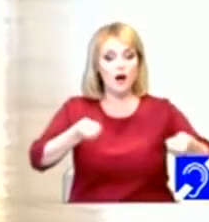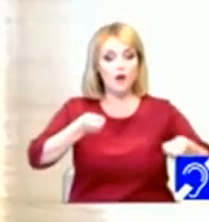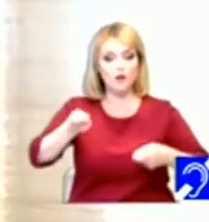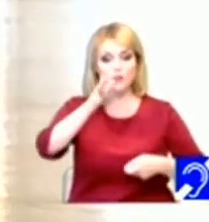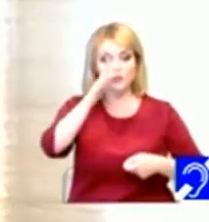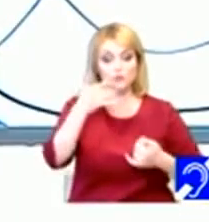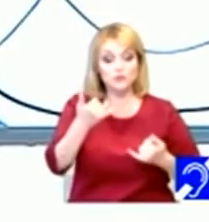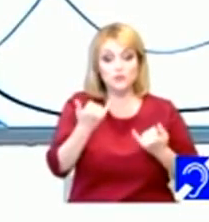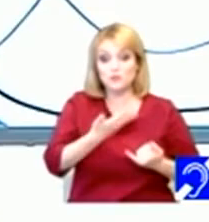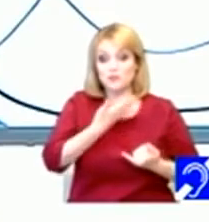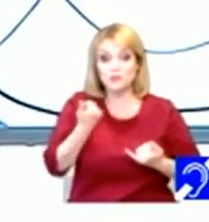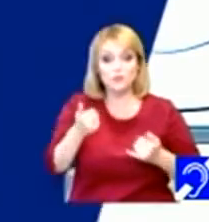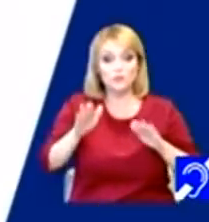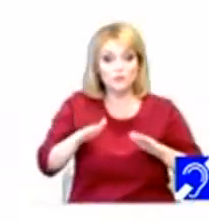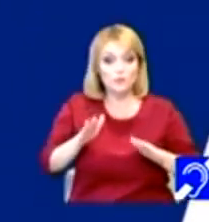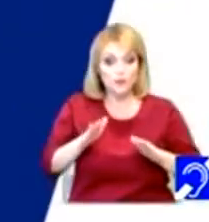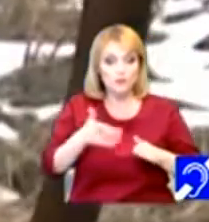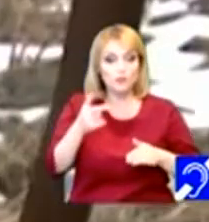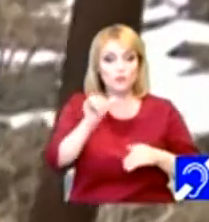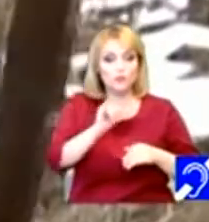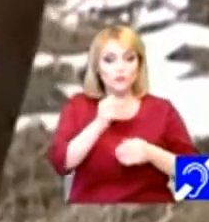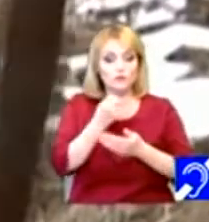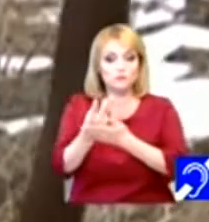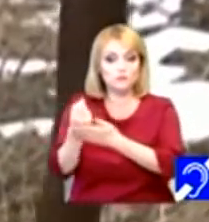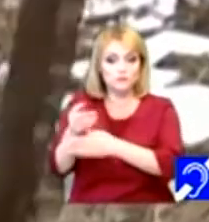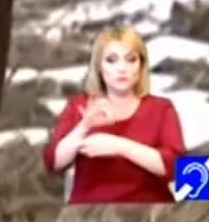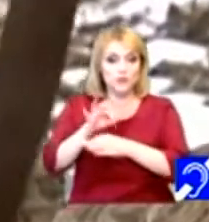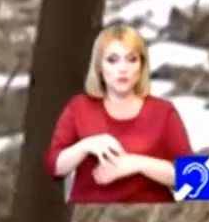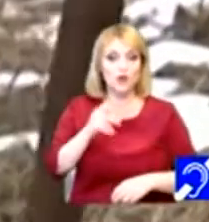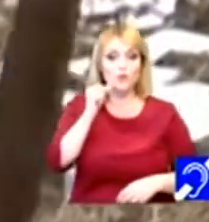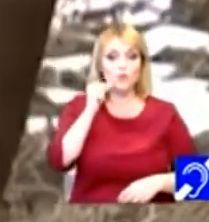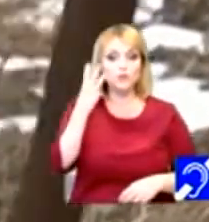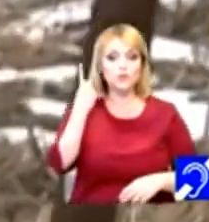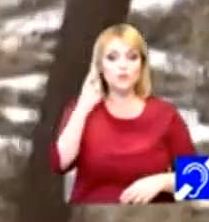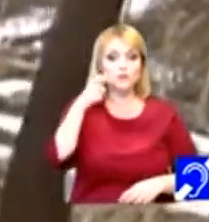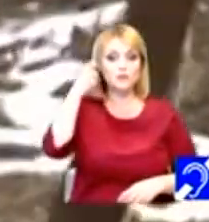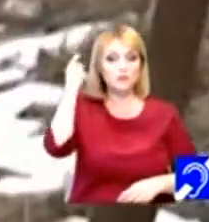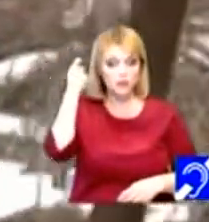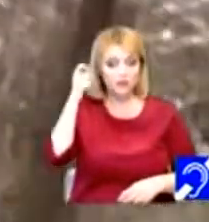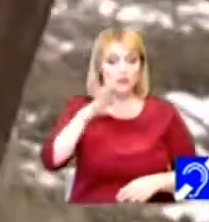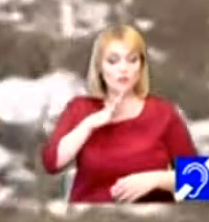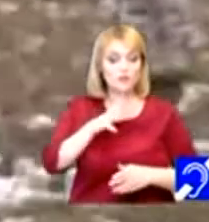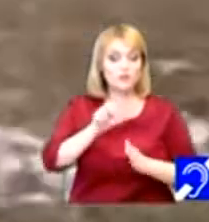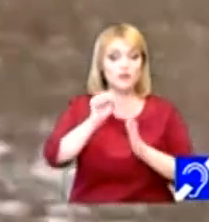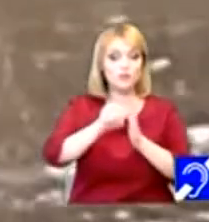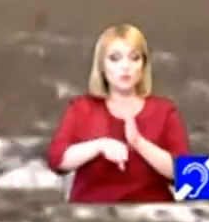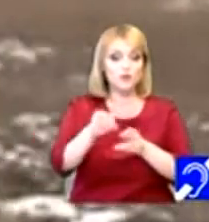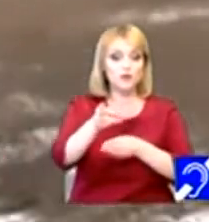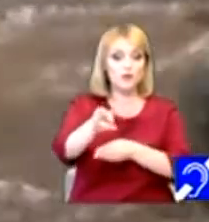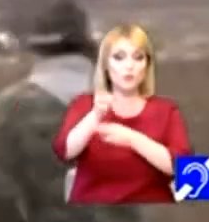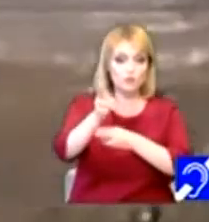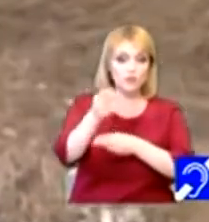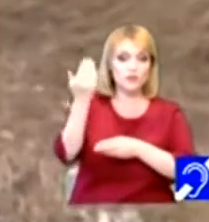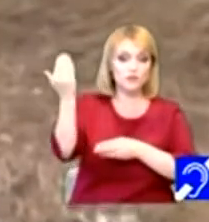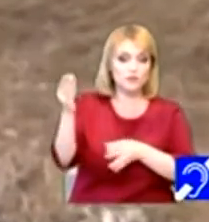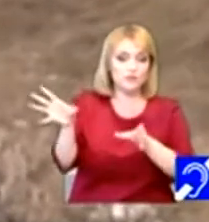secțiile de terapie intensivă. Un bărbat de 31 de ani a fost împușcat de colegul său de vânătoare, care a tras cu arma în miez de